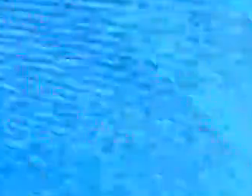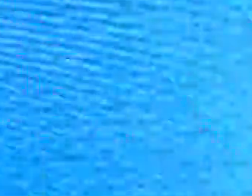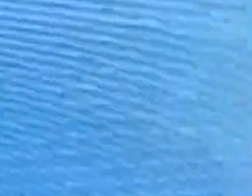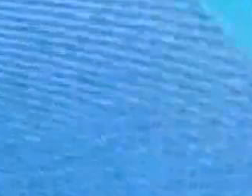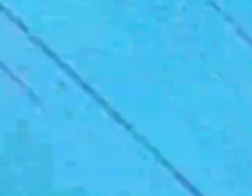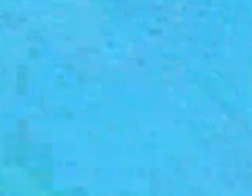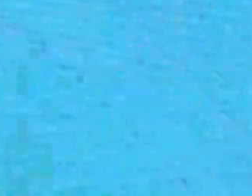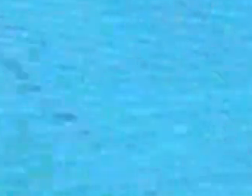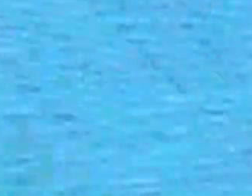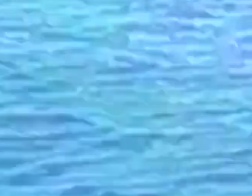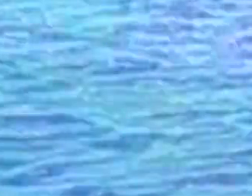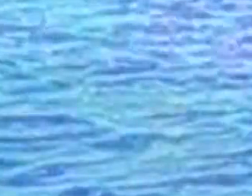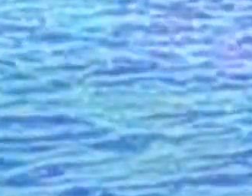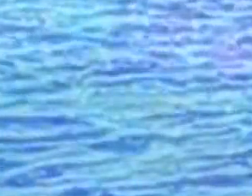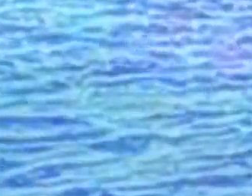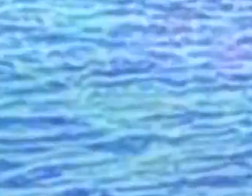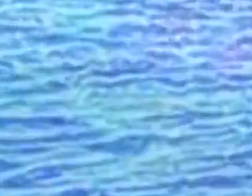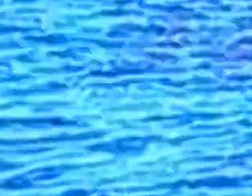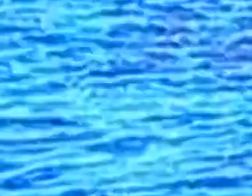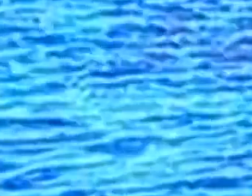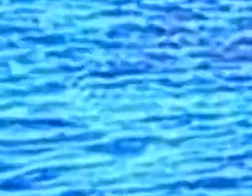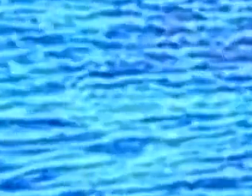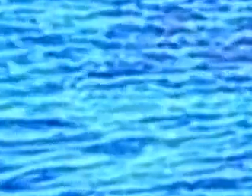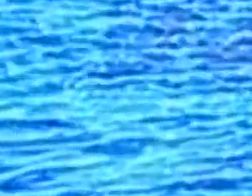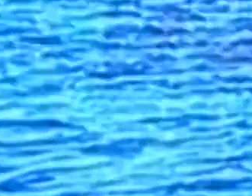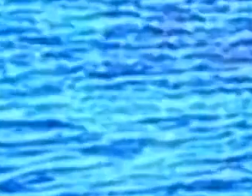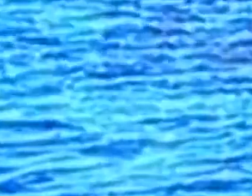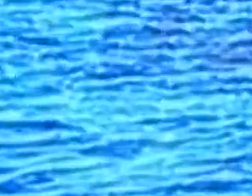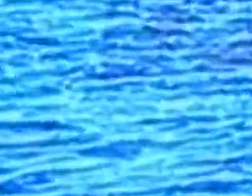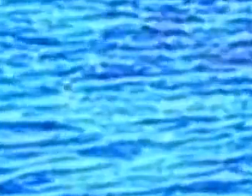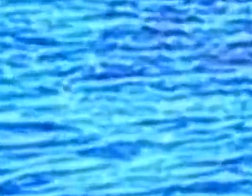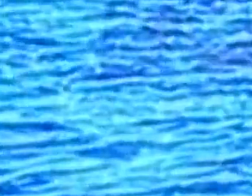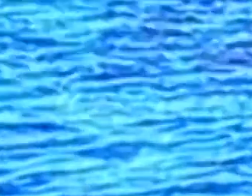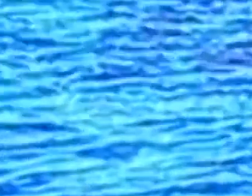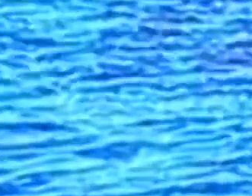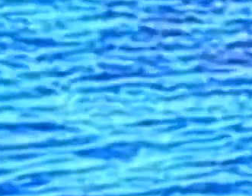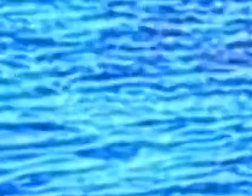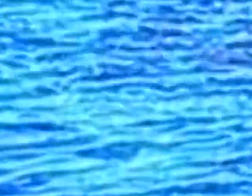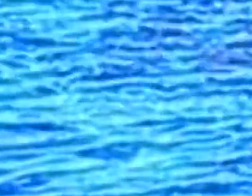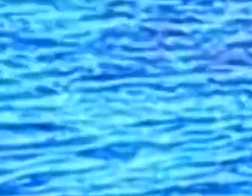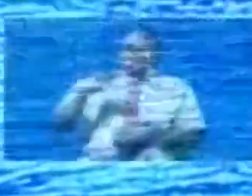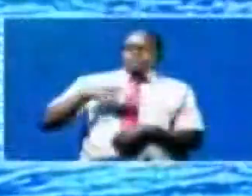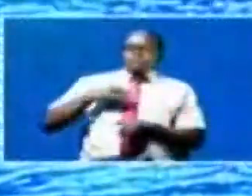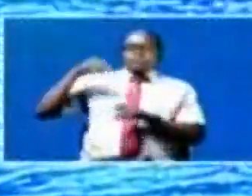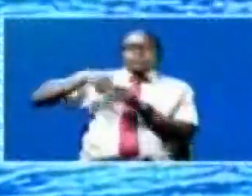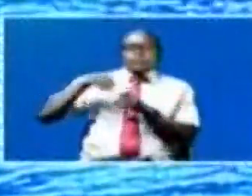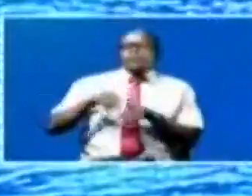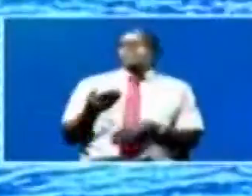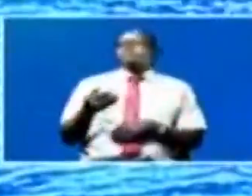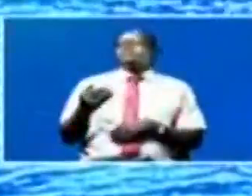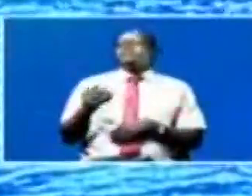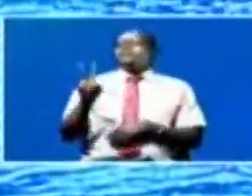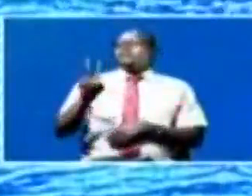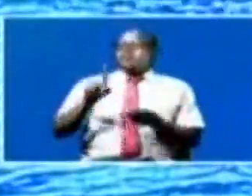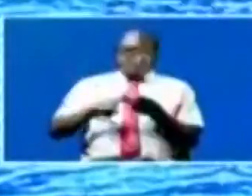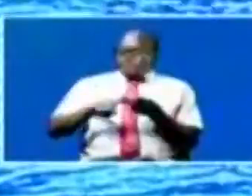wa kidiplomasia, serikali ya Uganda imeahidi kuondoa vikwazo vinavyochangia kunyanyaswa kwa wavuvi katika ziwa Victoria na maafisa